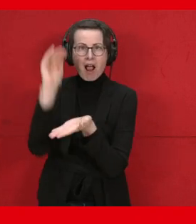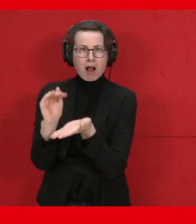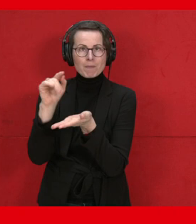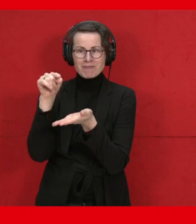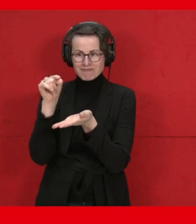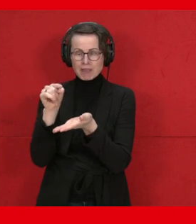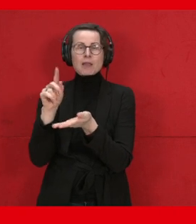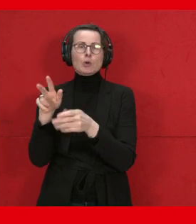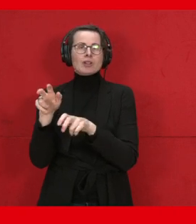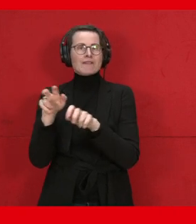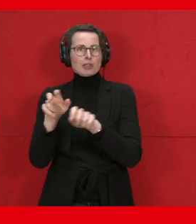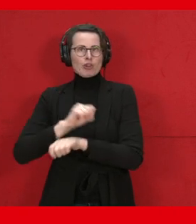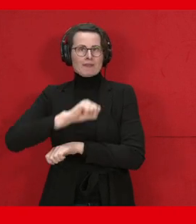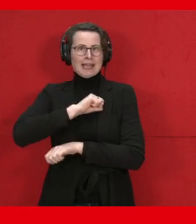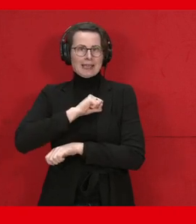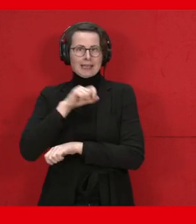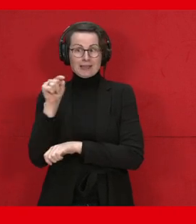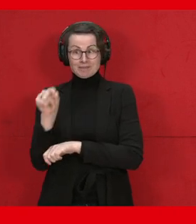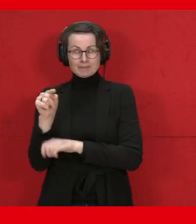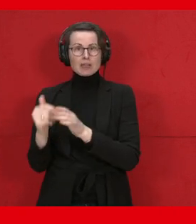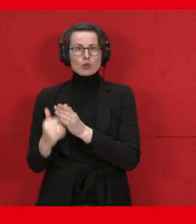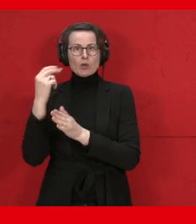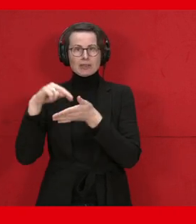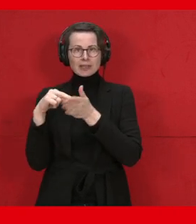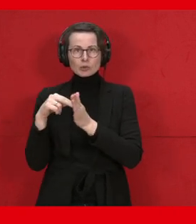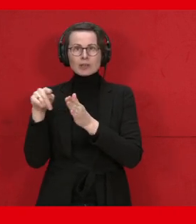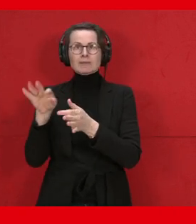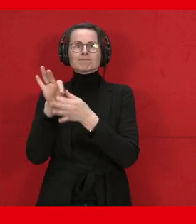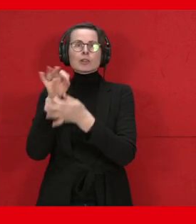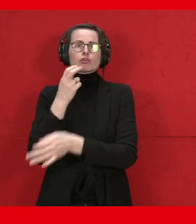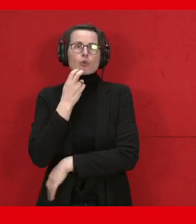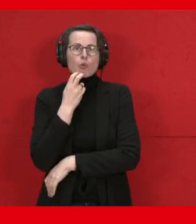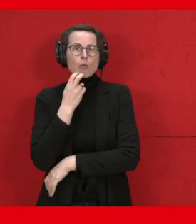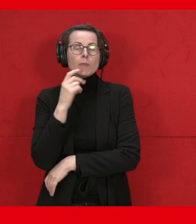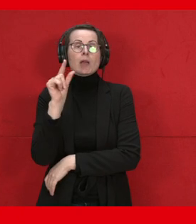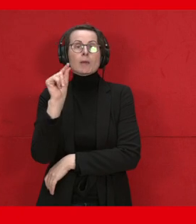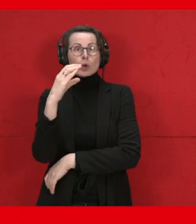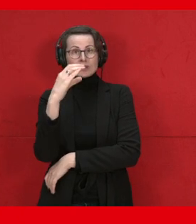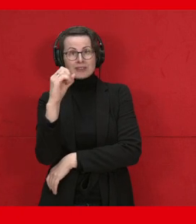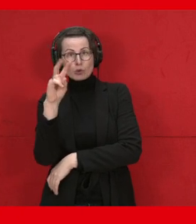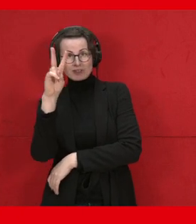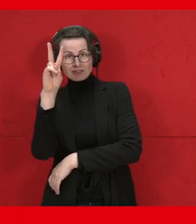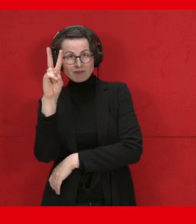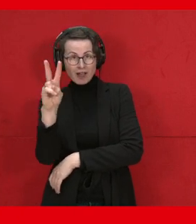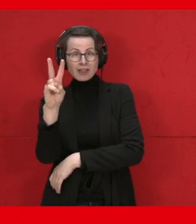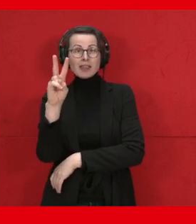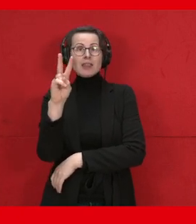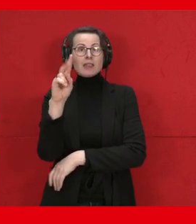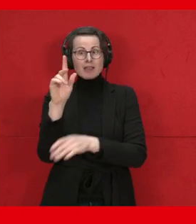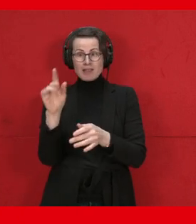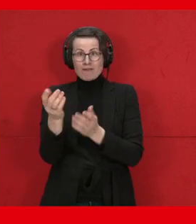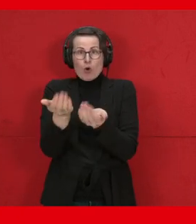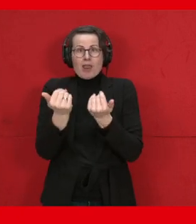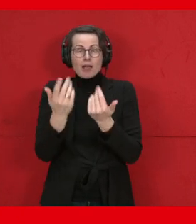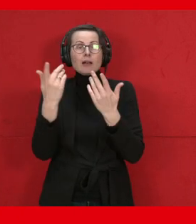werden. Diese neuen Technologien basieren letztendlich alle auf Strom. Das heißt, CO2 frei natürlich auf